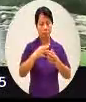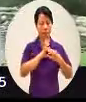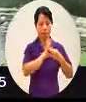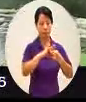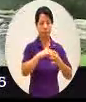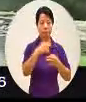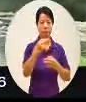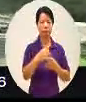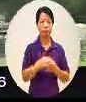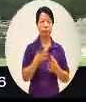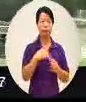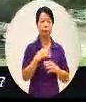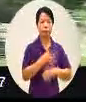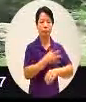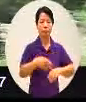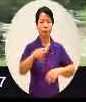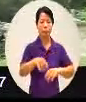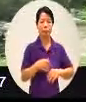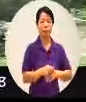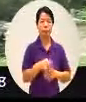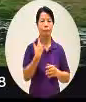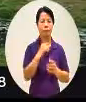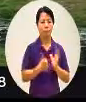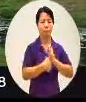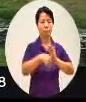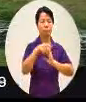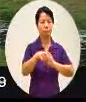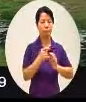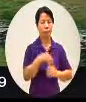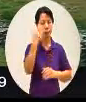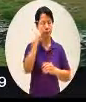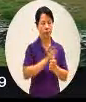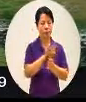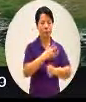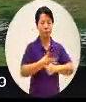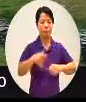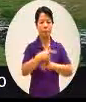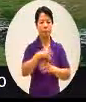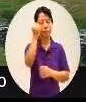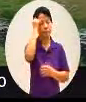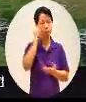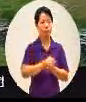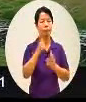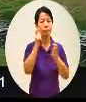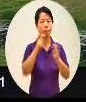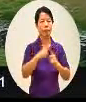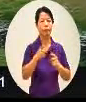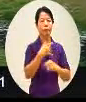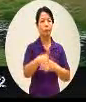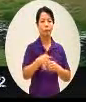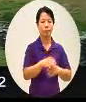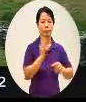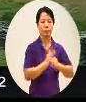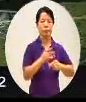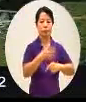啦。 这一条远近驰名的爱河是许多高雄人的生活记忆。近年爱河中下游经过整治之后，